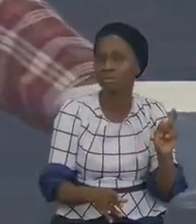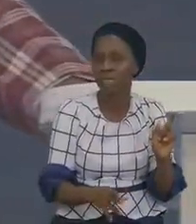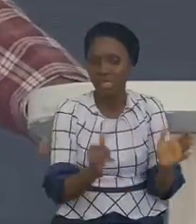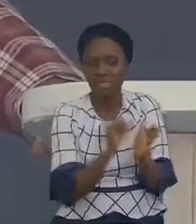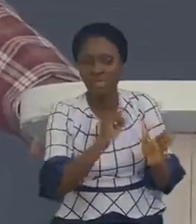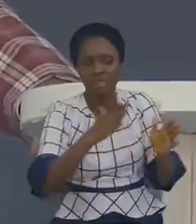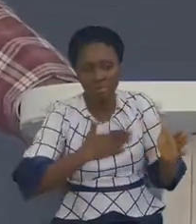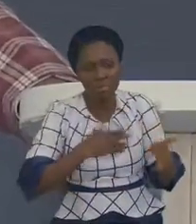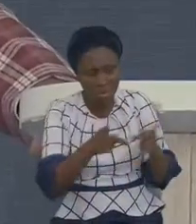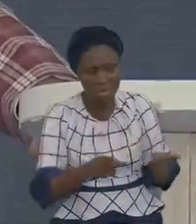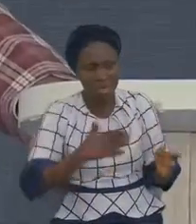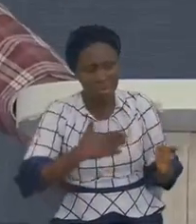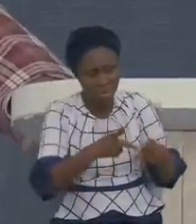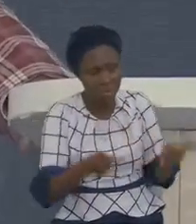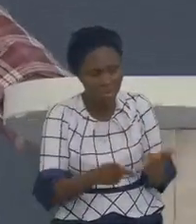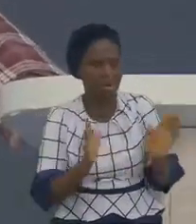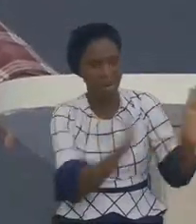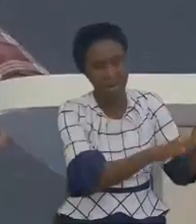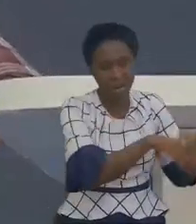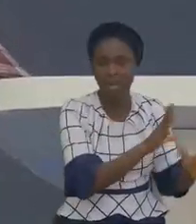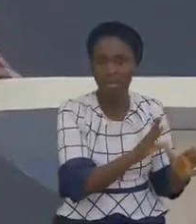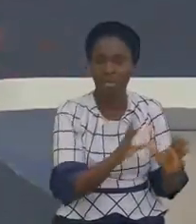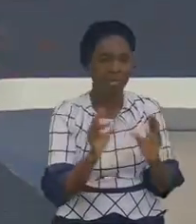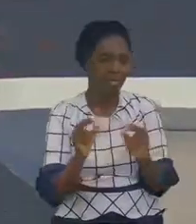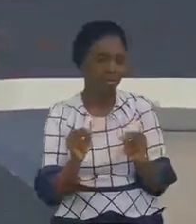Christ ne ferait jamais ça.